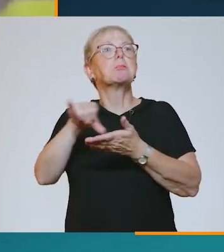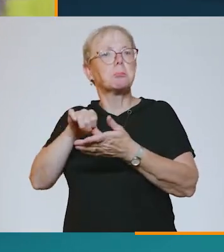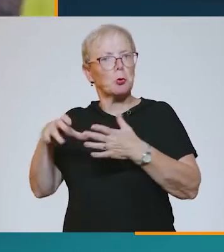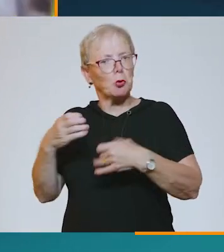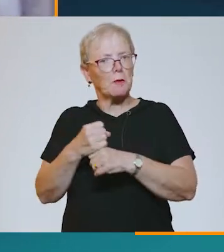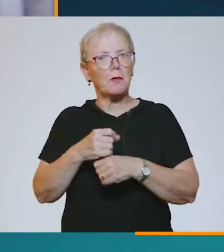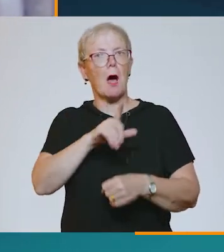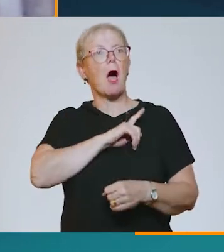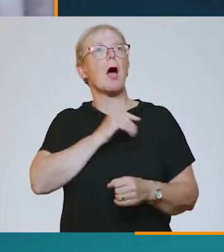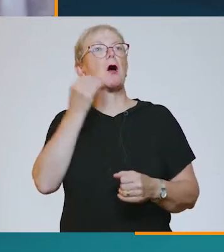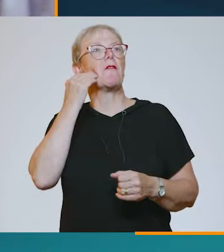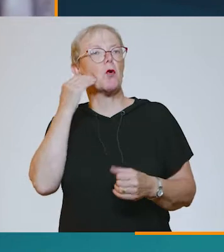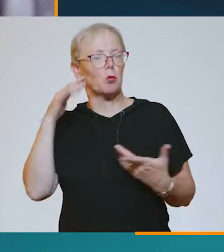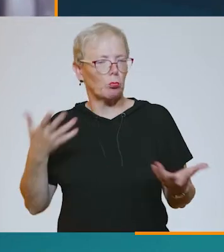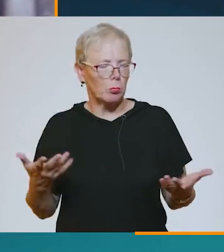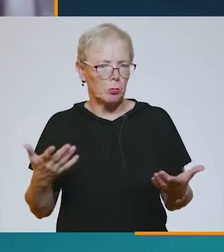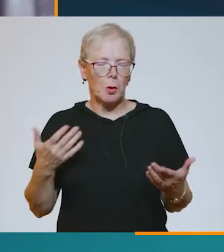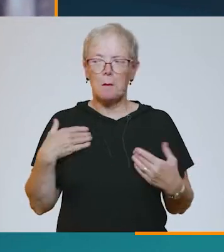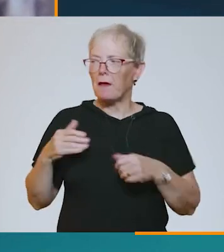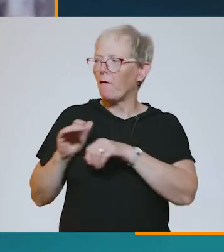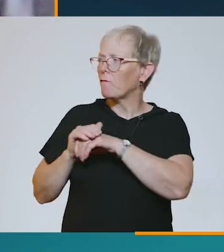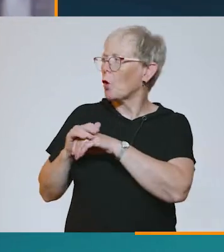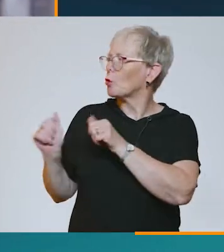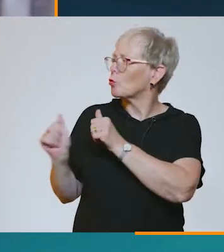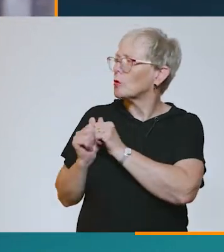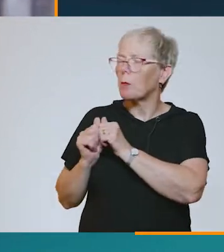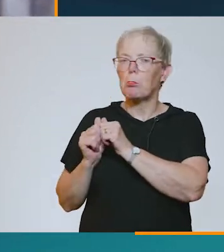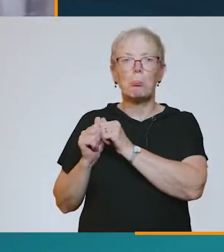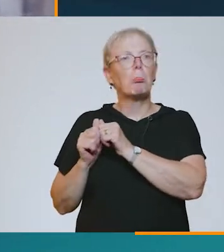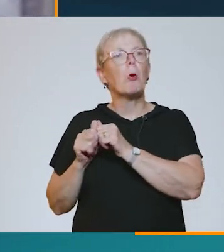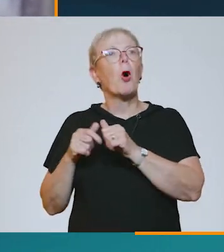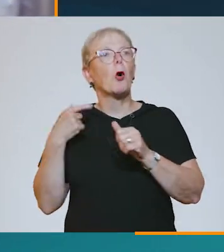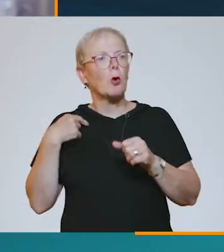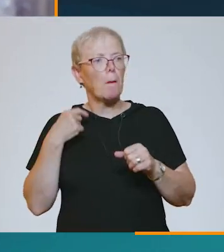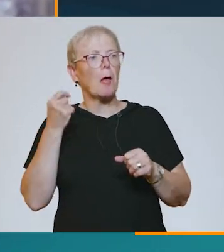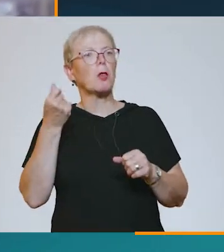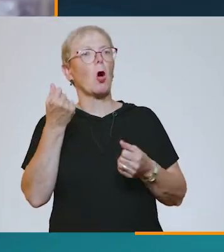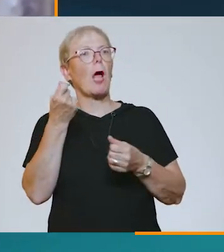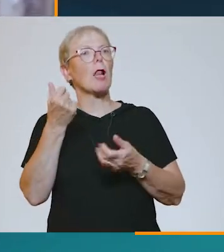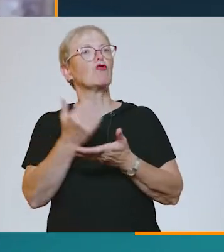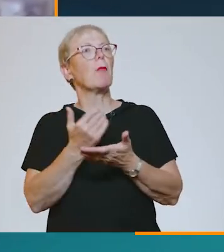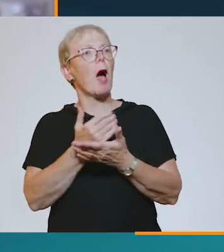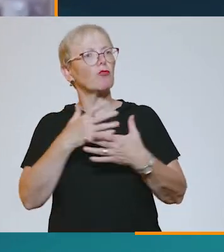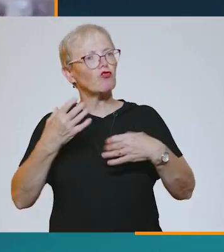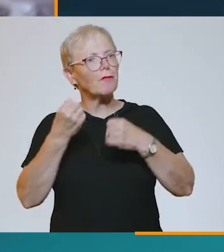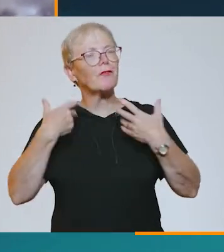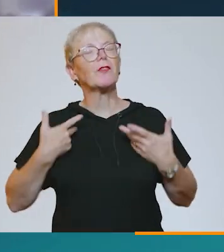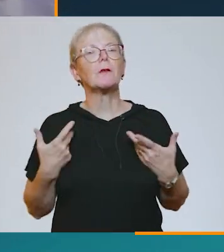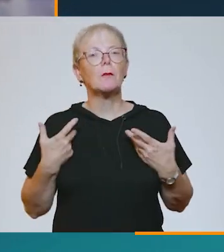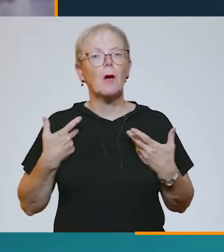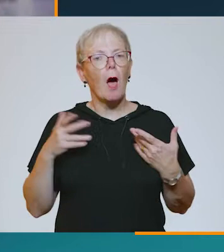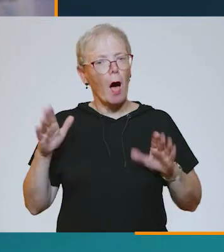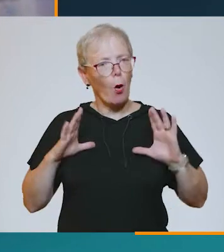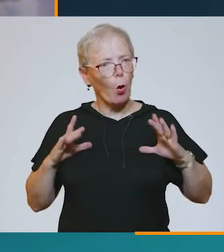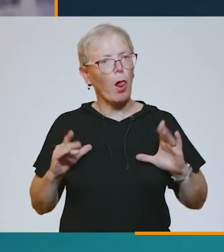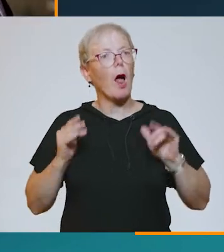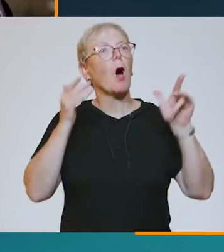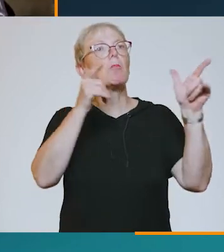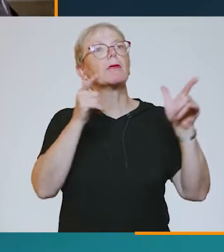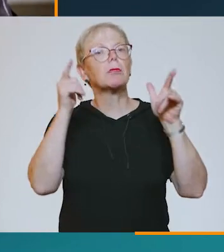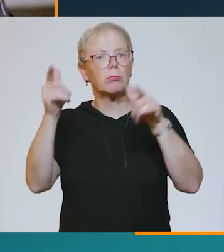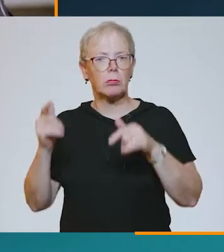Ich habe halt eine eigene Wohnung mit meinem Freund zusammen. Wir können halt trotzdem immer noch viel sparen und auch in den Urlaub fahren,